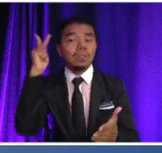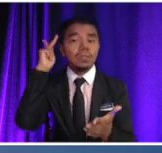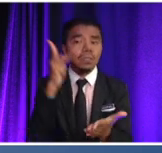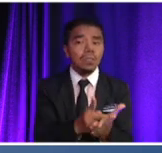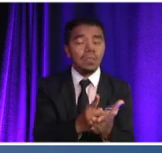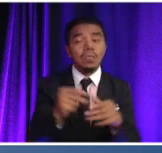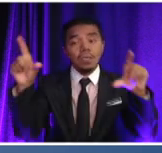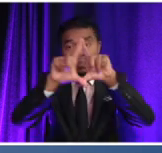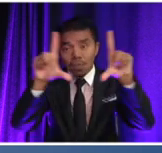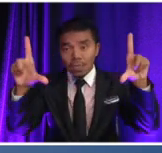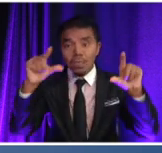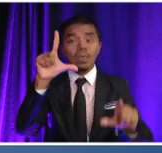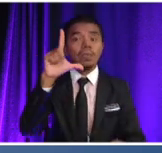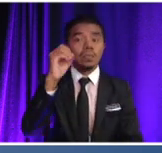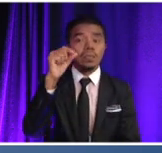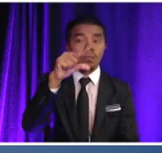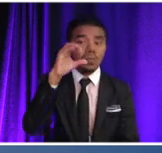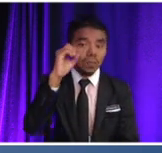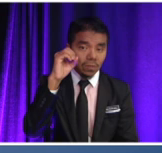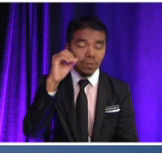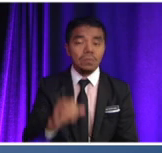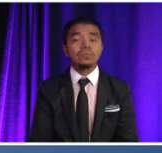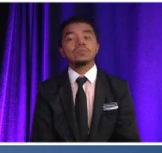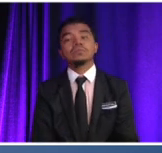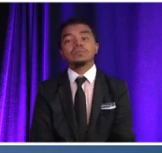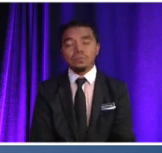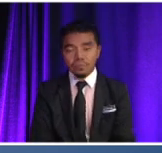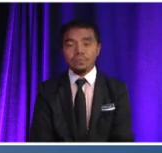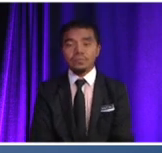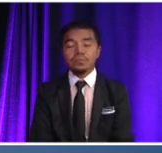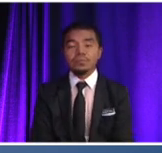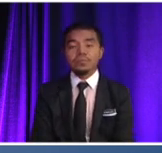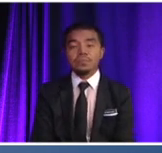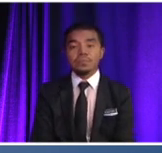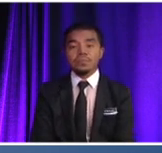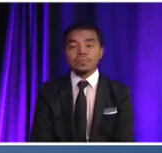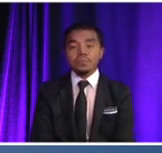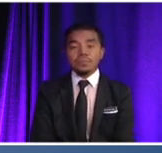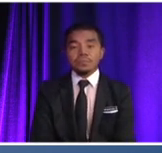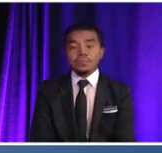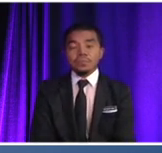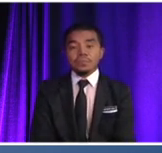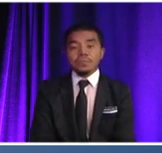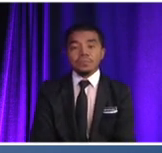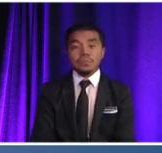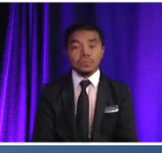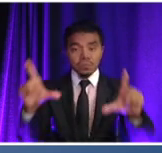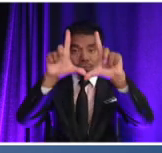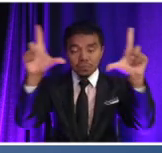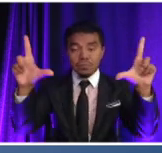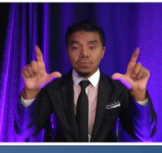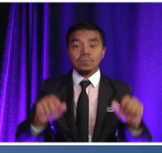padankan peranan berdasarkan kepada logo oke yang pertama ialah logo marah jadi